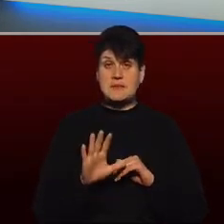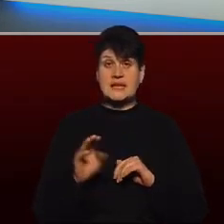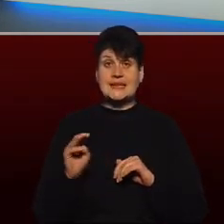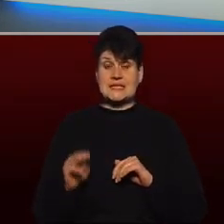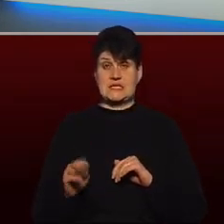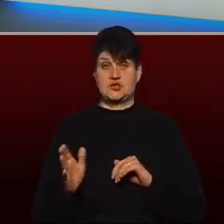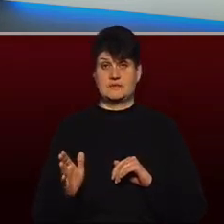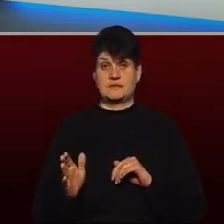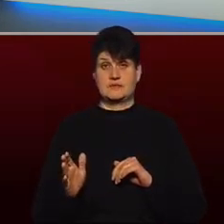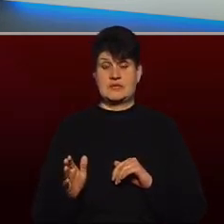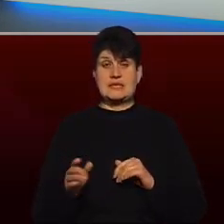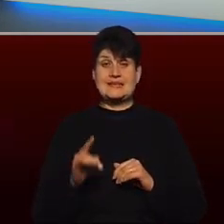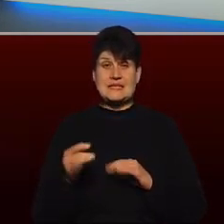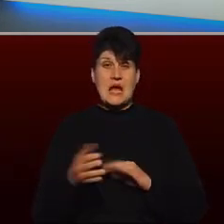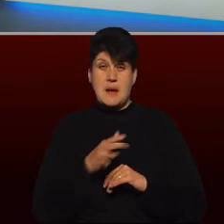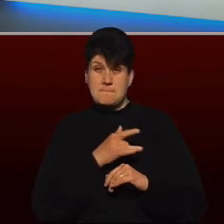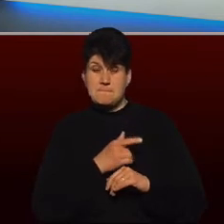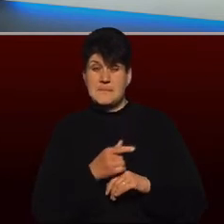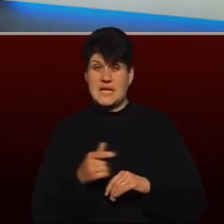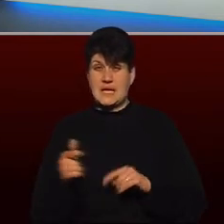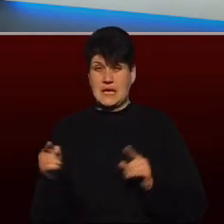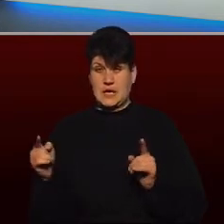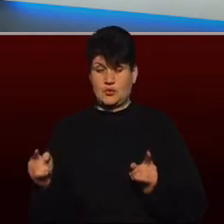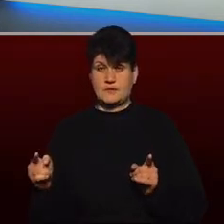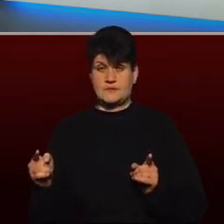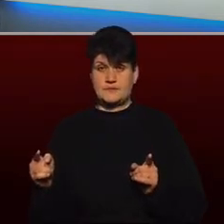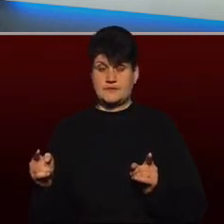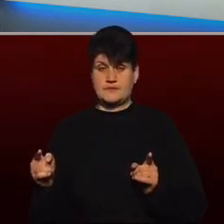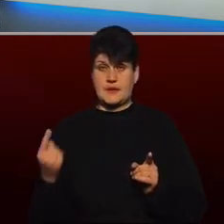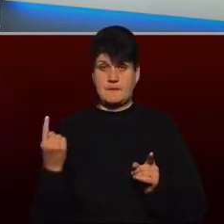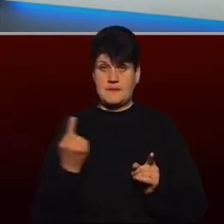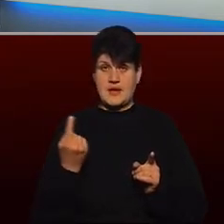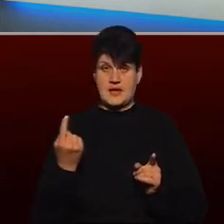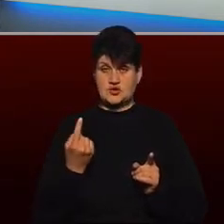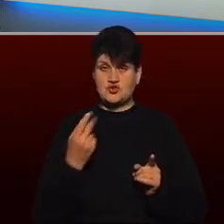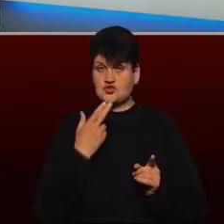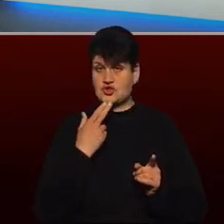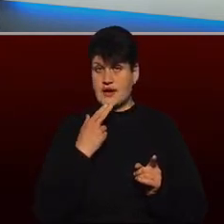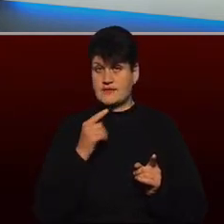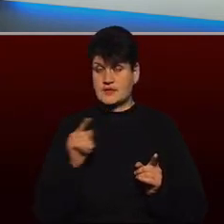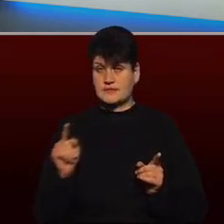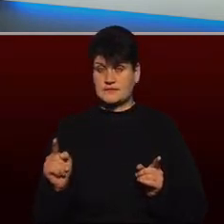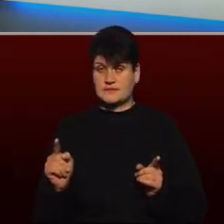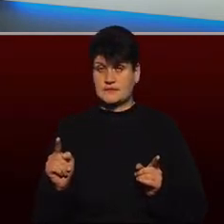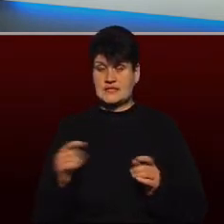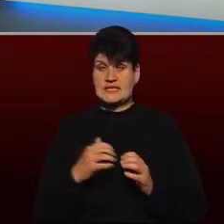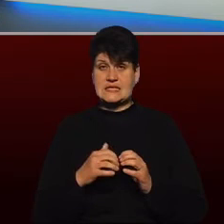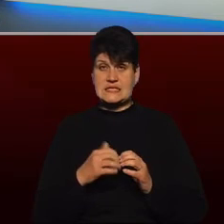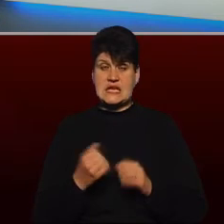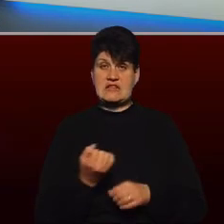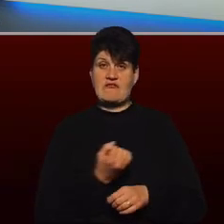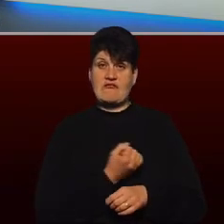265 тисяч. За період з 1 червня серед